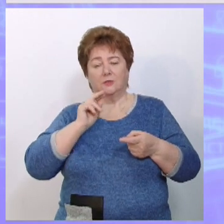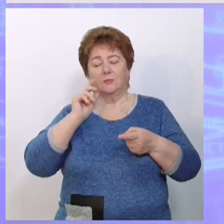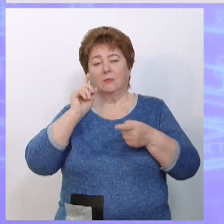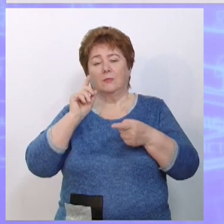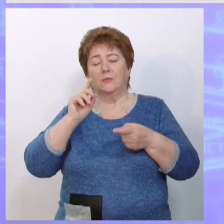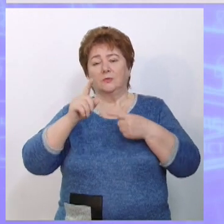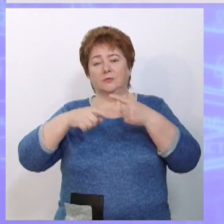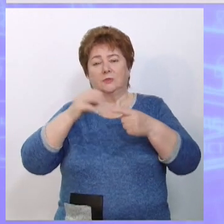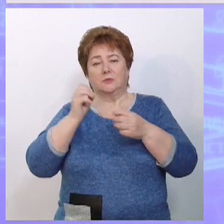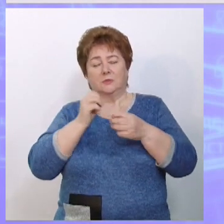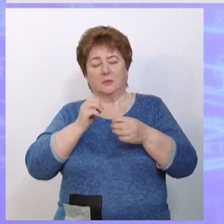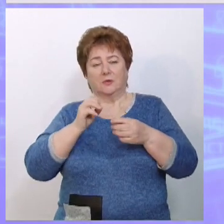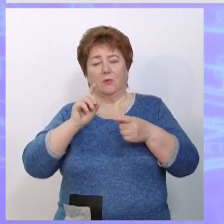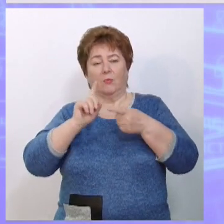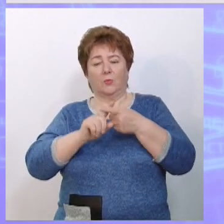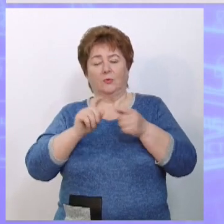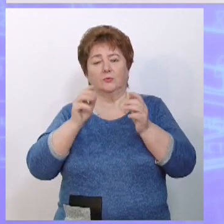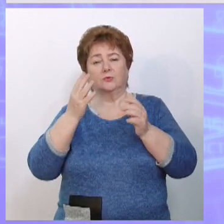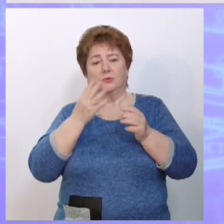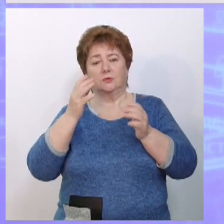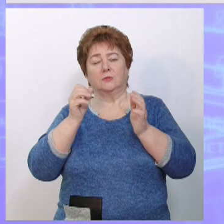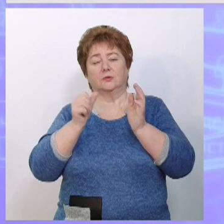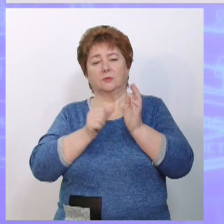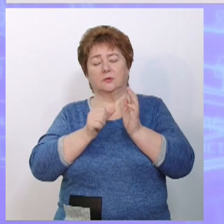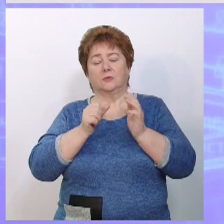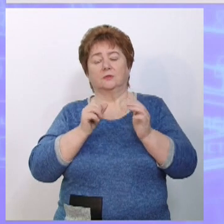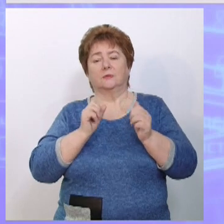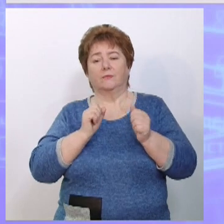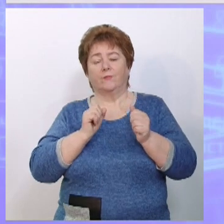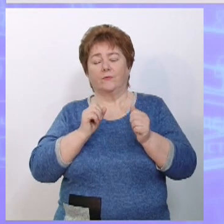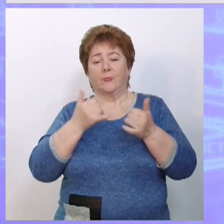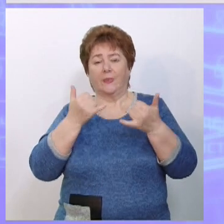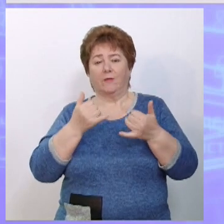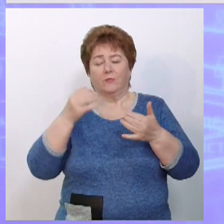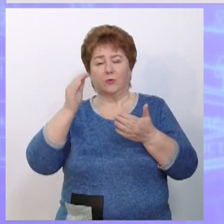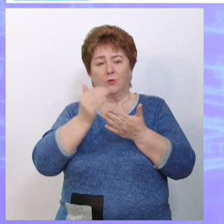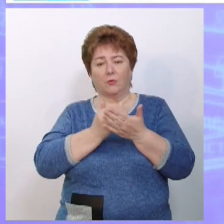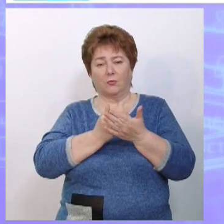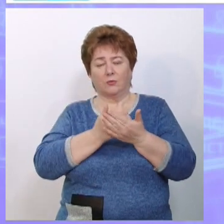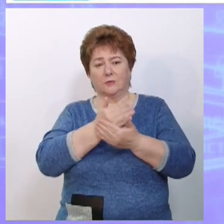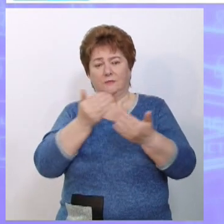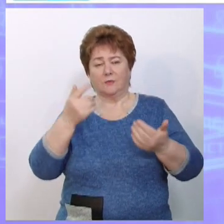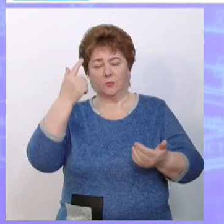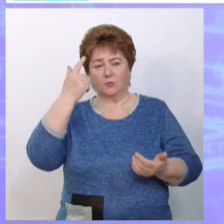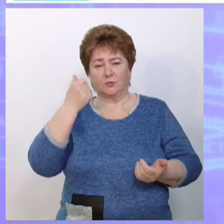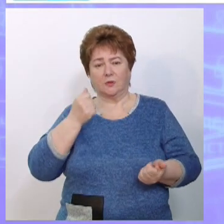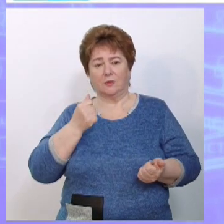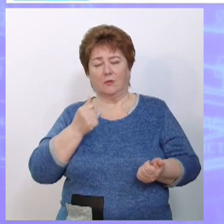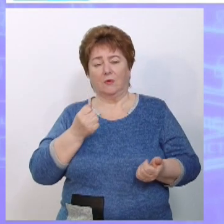4, плюс 5, плюс 6. Сегодня на уроке мы с вами